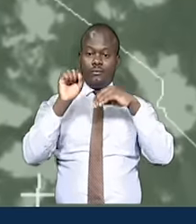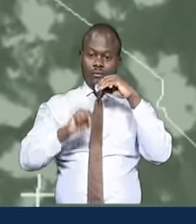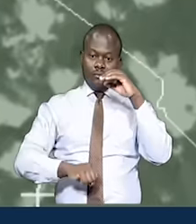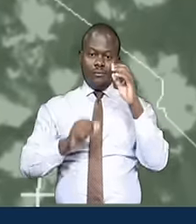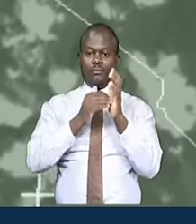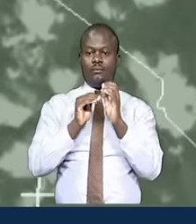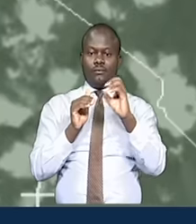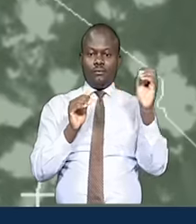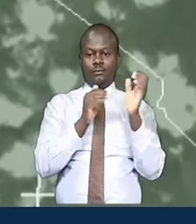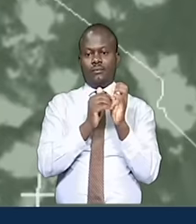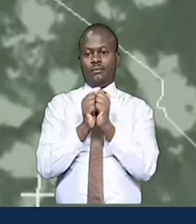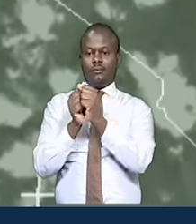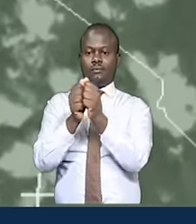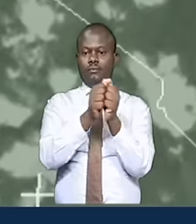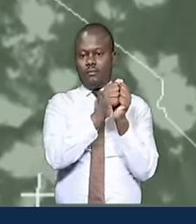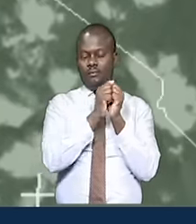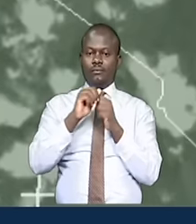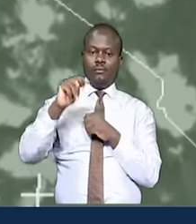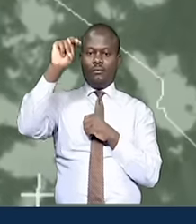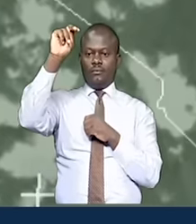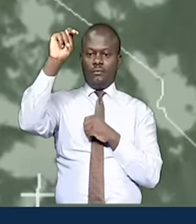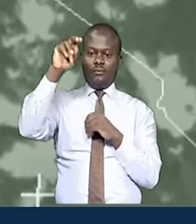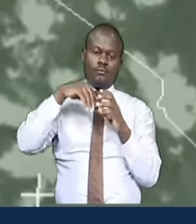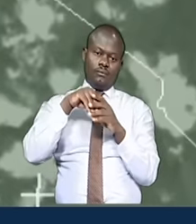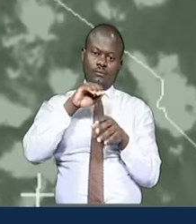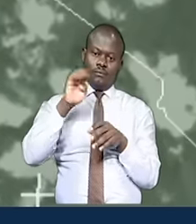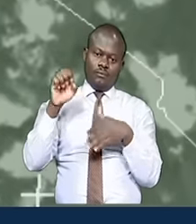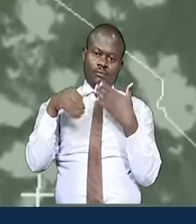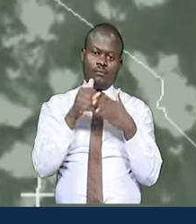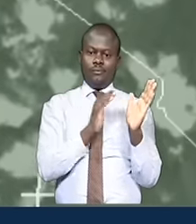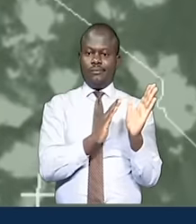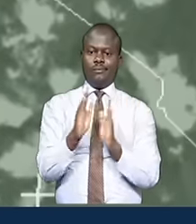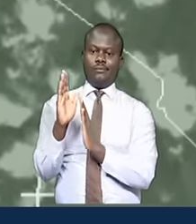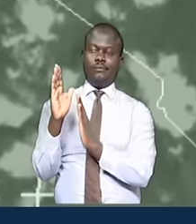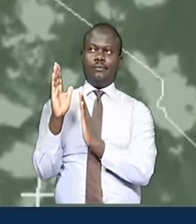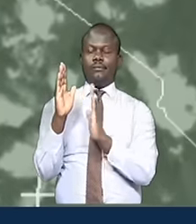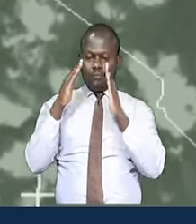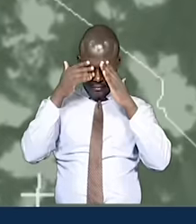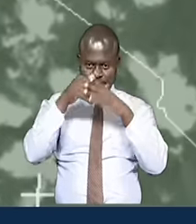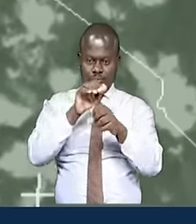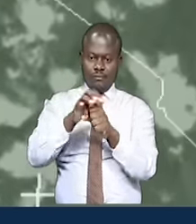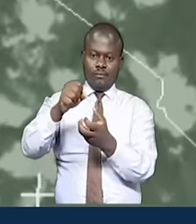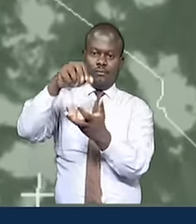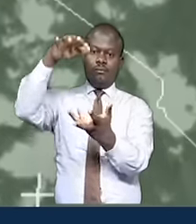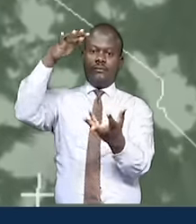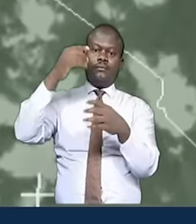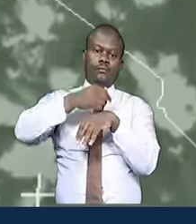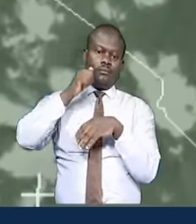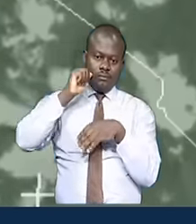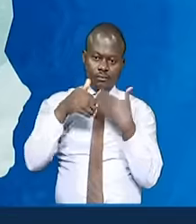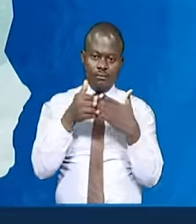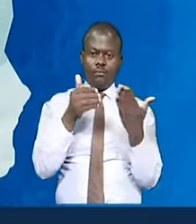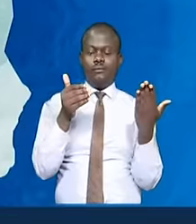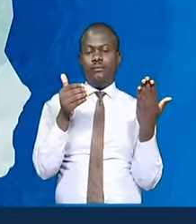intara y'Iburengerazuba ndetse n'intara y'Amajyaruguru ntara y'Iburasirazuba ho hateganyijwe ibicu byiganje muri iri joro naho ku munsi wejo